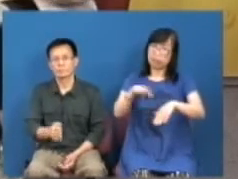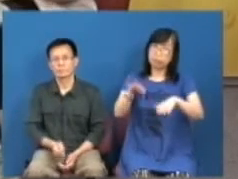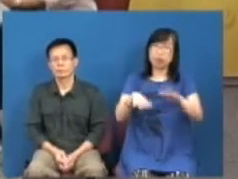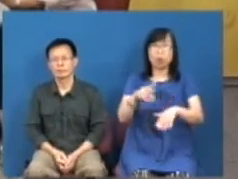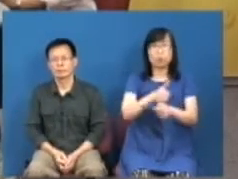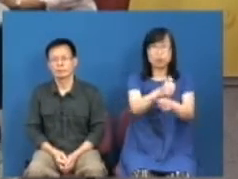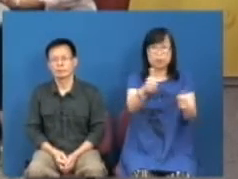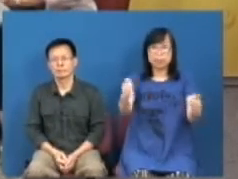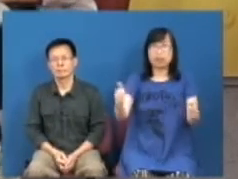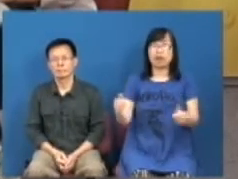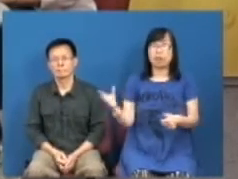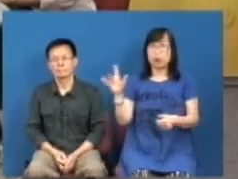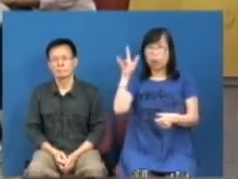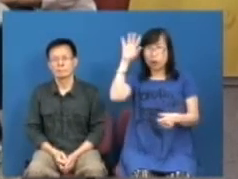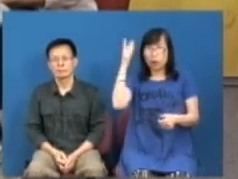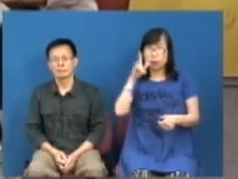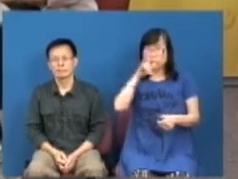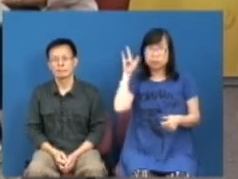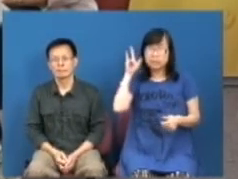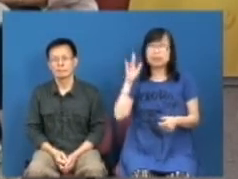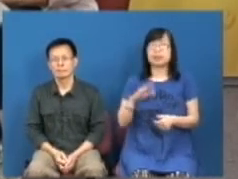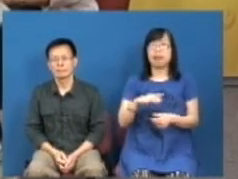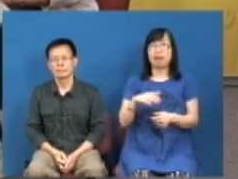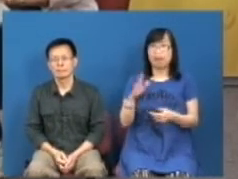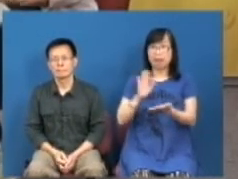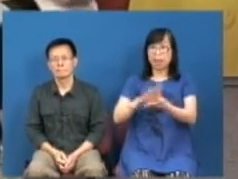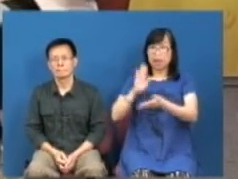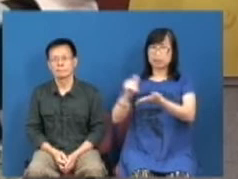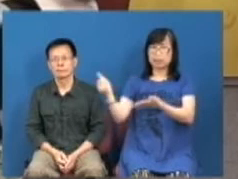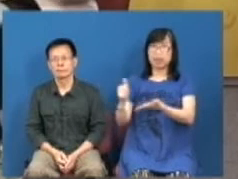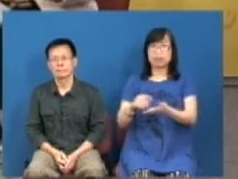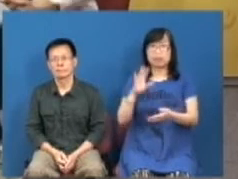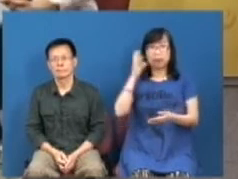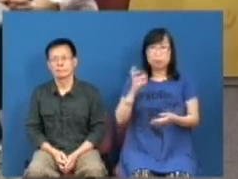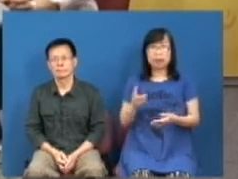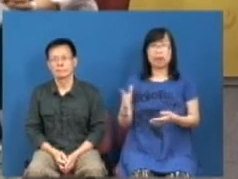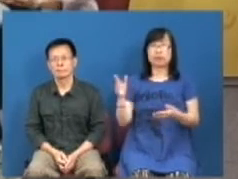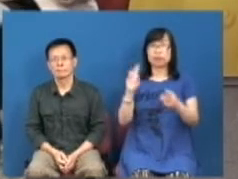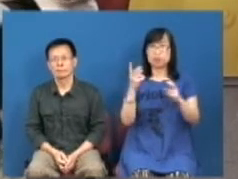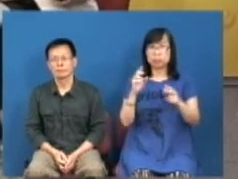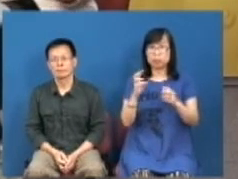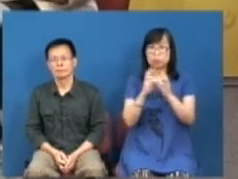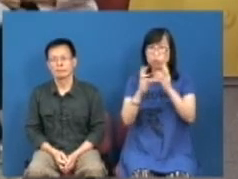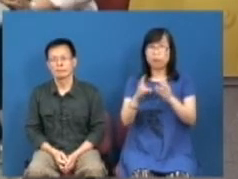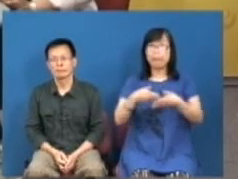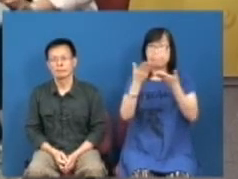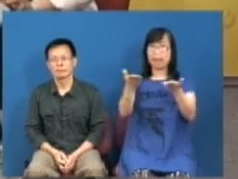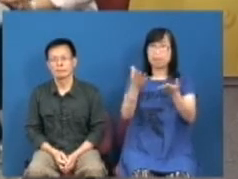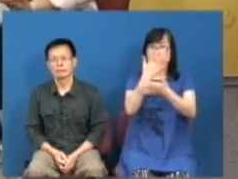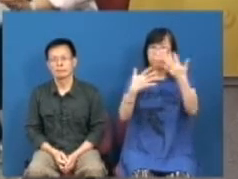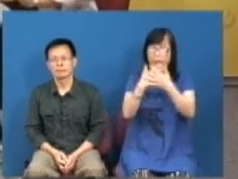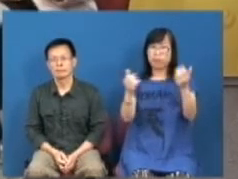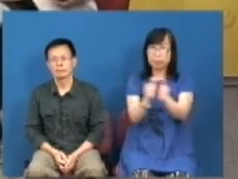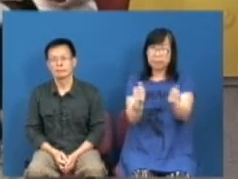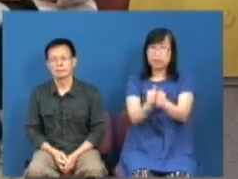都好多謝阿讚哥同埋慧蘭啦，佢哋龍耳社喺度，我哋咧將我哋嘅信息帶俾我哋咁多位網友。咁希望大家